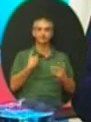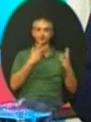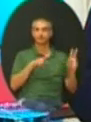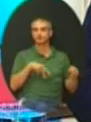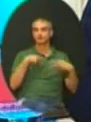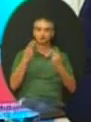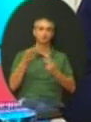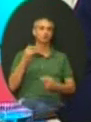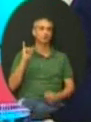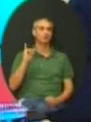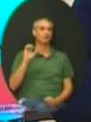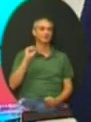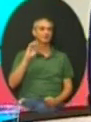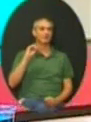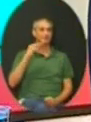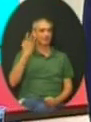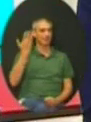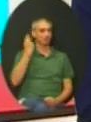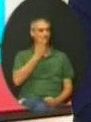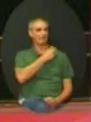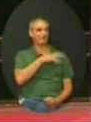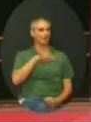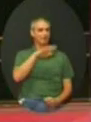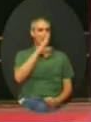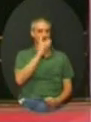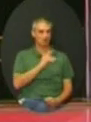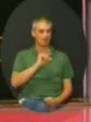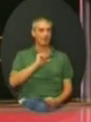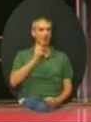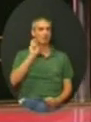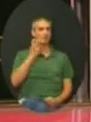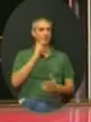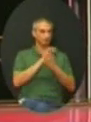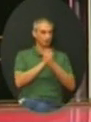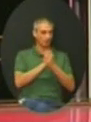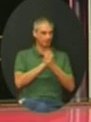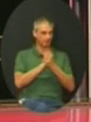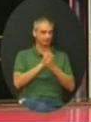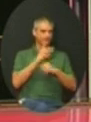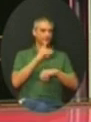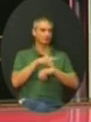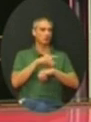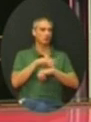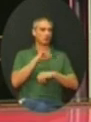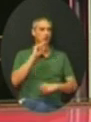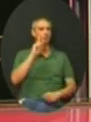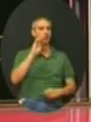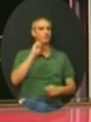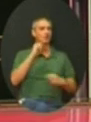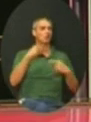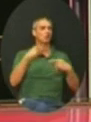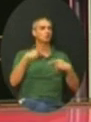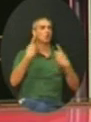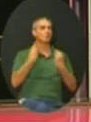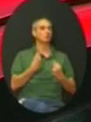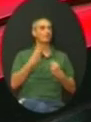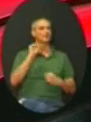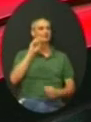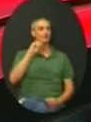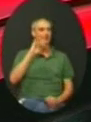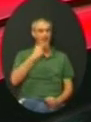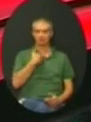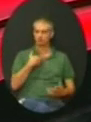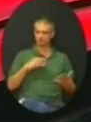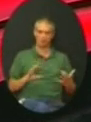אנחנו עכשיו עם יום טוב סמיה, לשעבר מפקד פיקוד דרום, אלוף במילואים, שלום לך. שלום. דוקטור יום טוב סמיה. אני רוצה